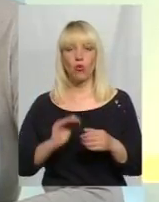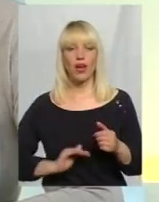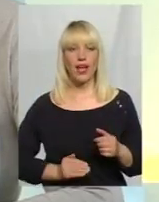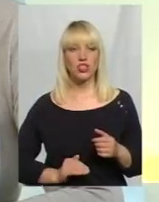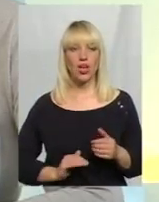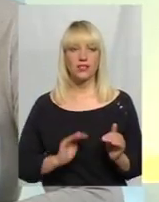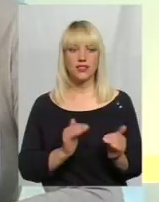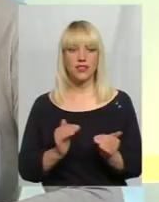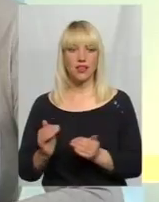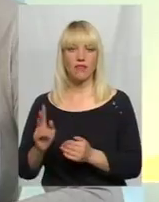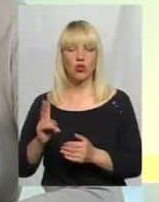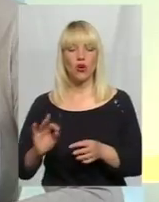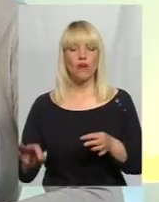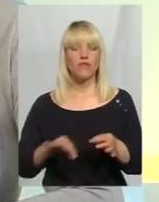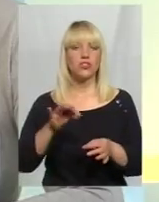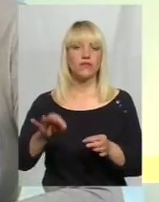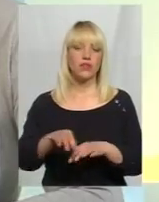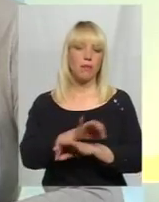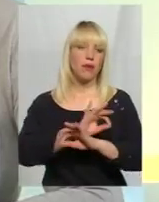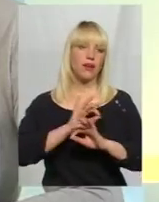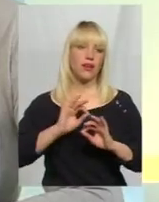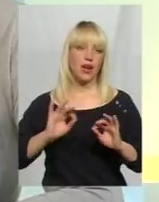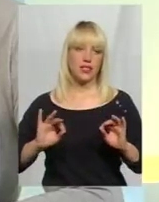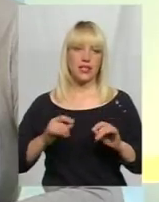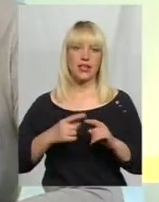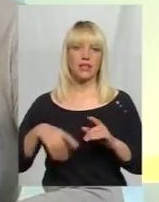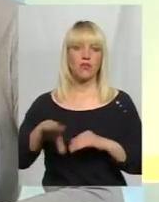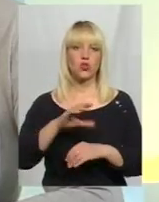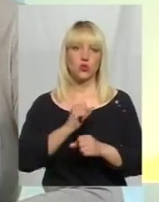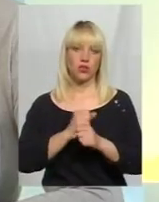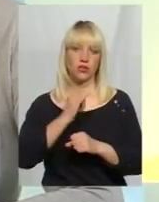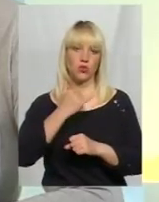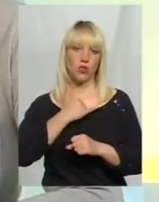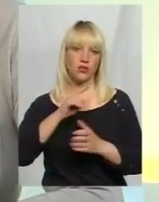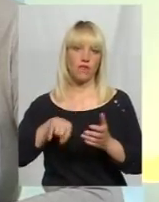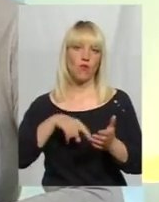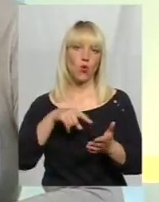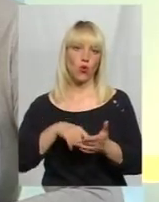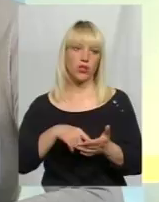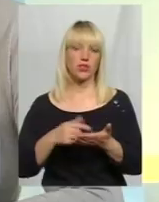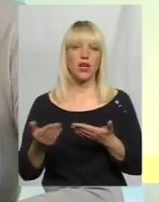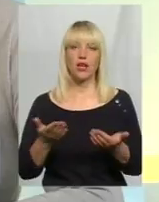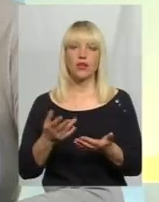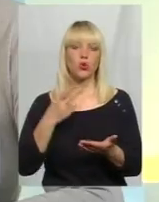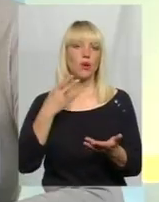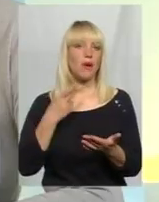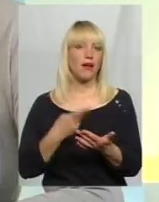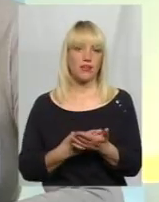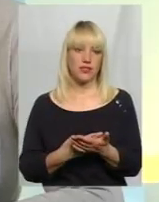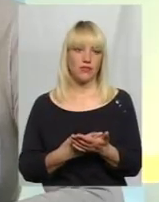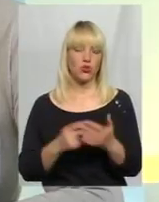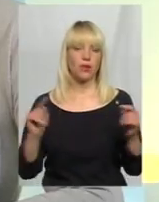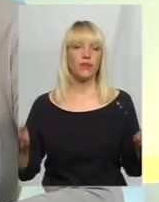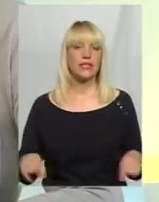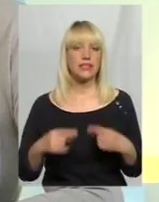которые вышивают прекрасно. И это все делается у нас в городе. Которые показывают и